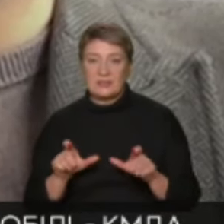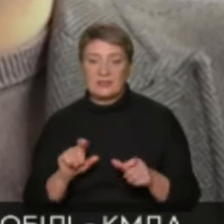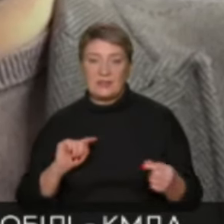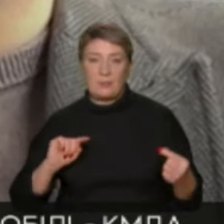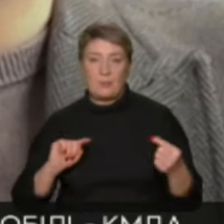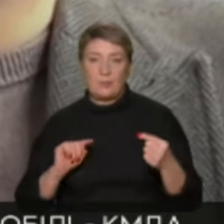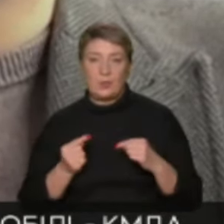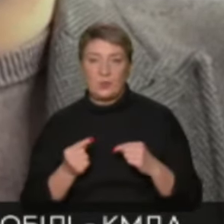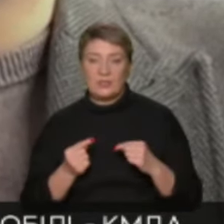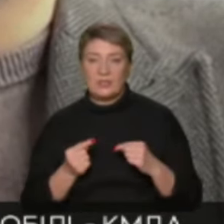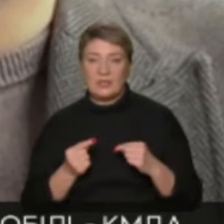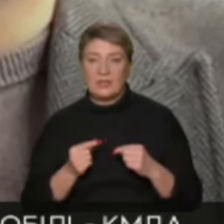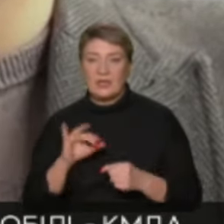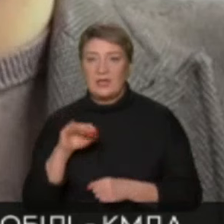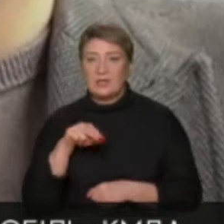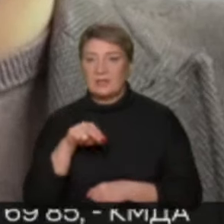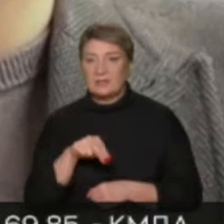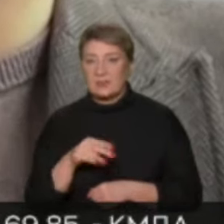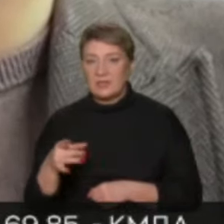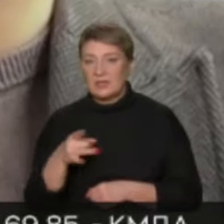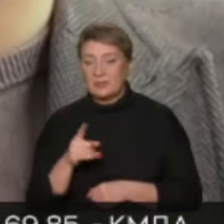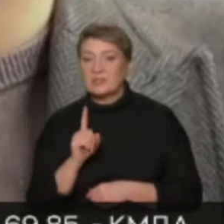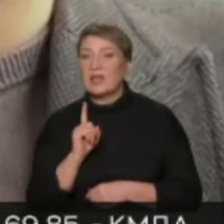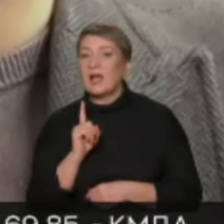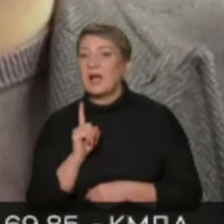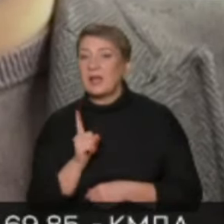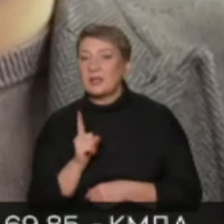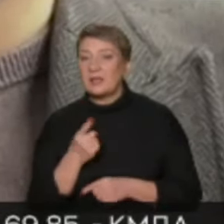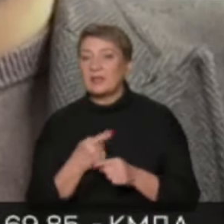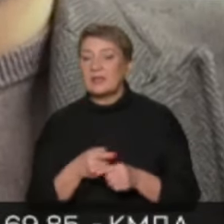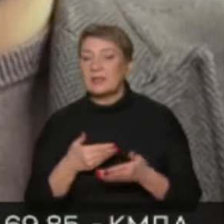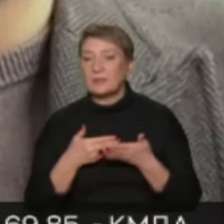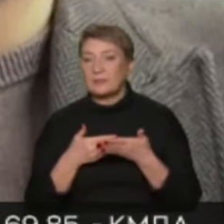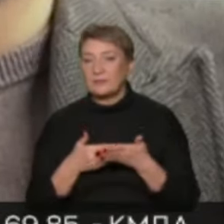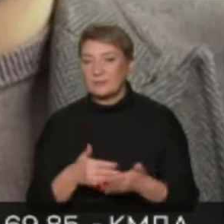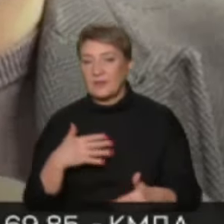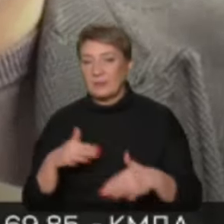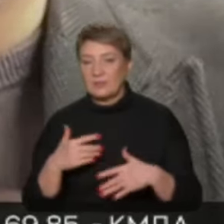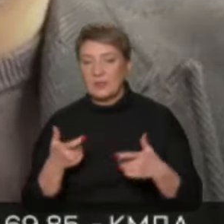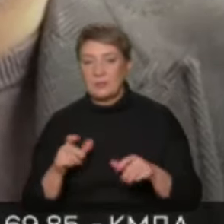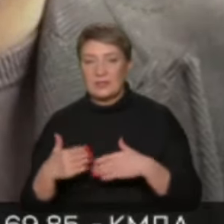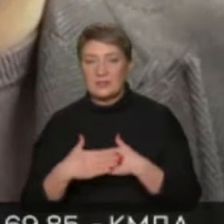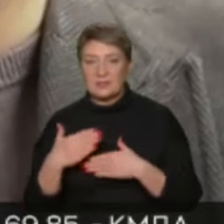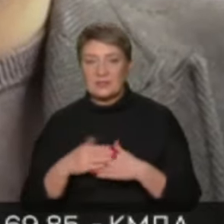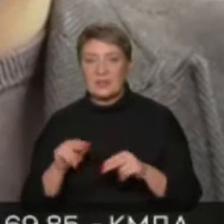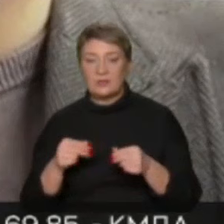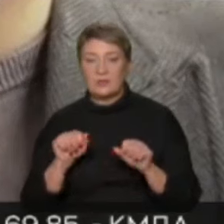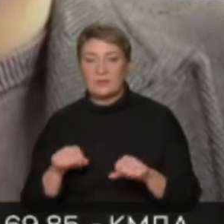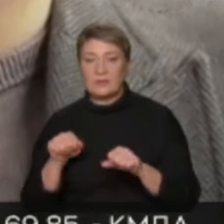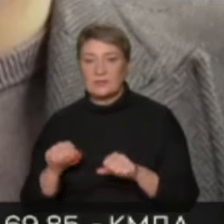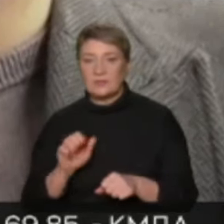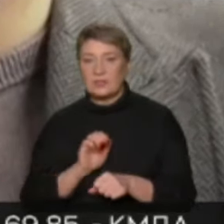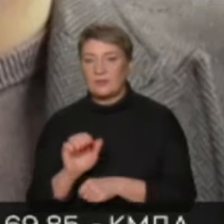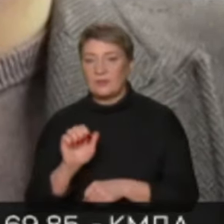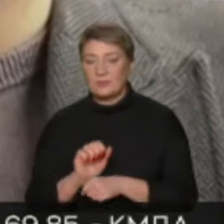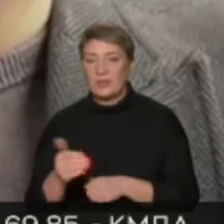Исламской Республики со стороны Запада. Але і це до послаблення санкцій дає можливість Ірану виробляти нову